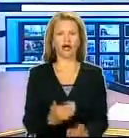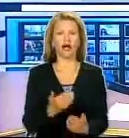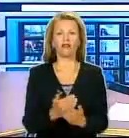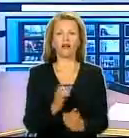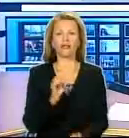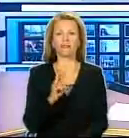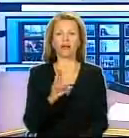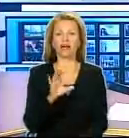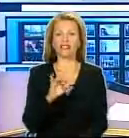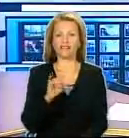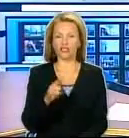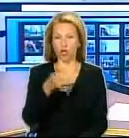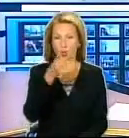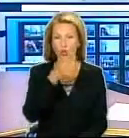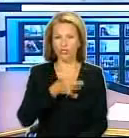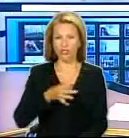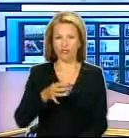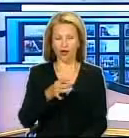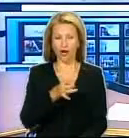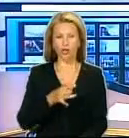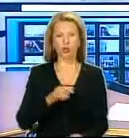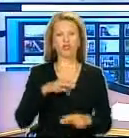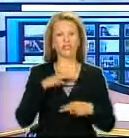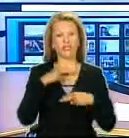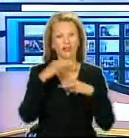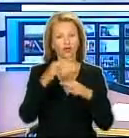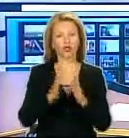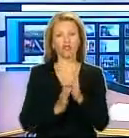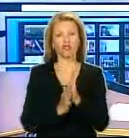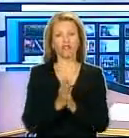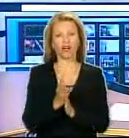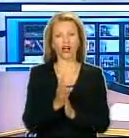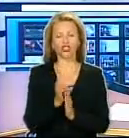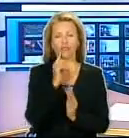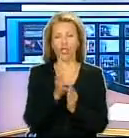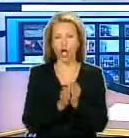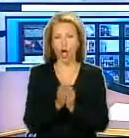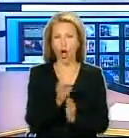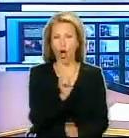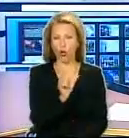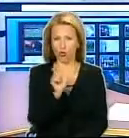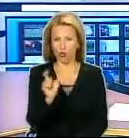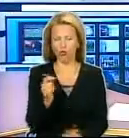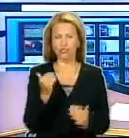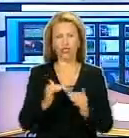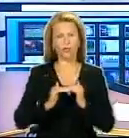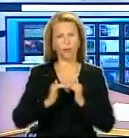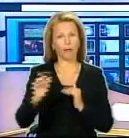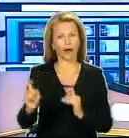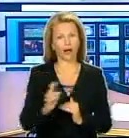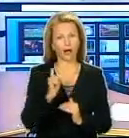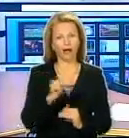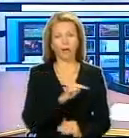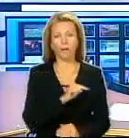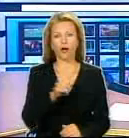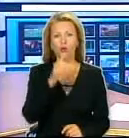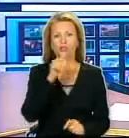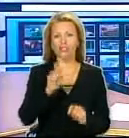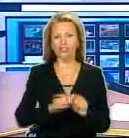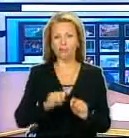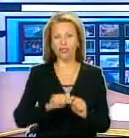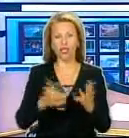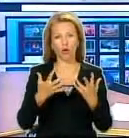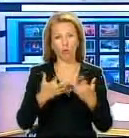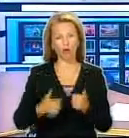В СПК Свислоч Гродненского района ставку сегодня делают на выращивание корнишонов. Сейчас на полях хозяйства проходит испытание машина по